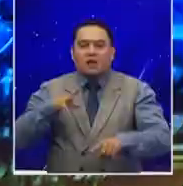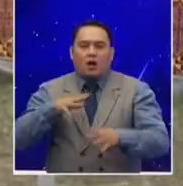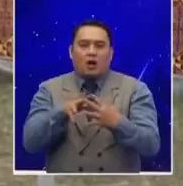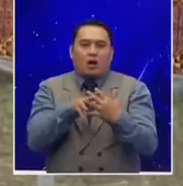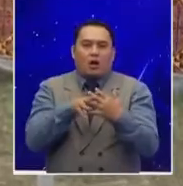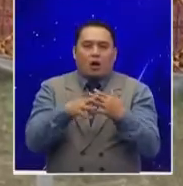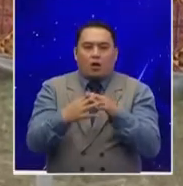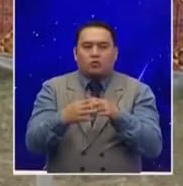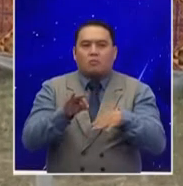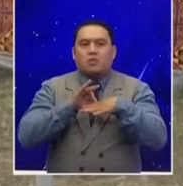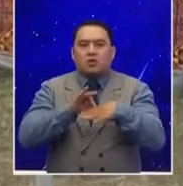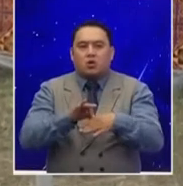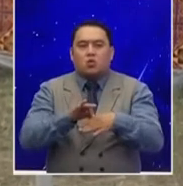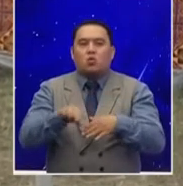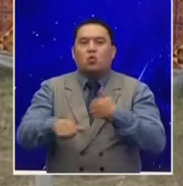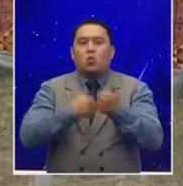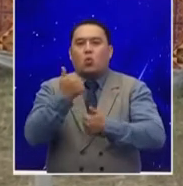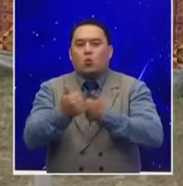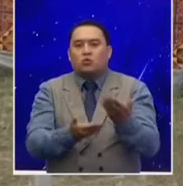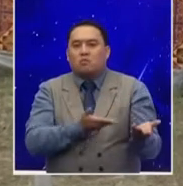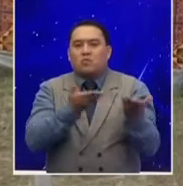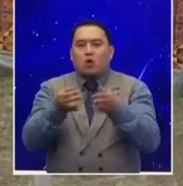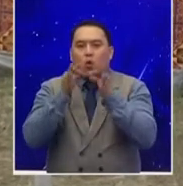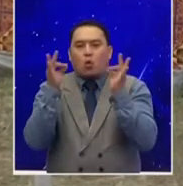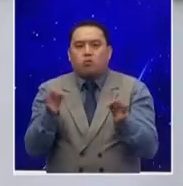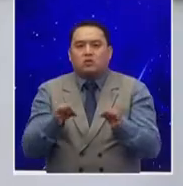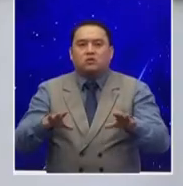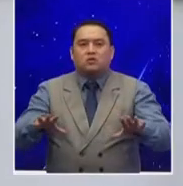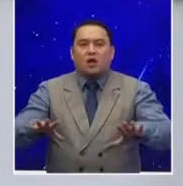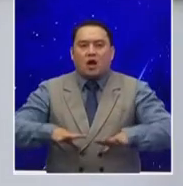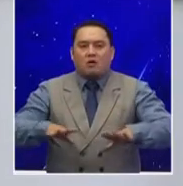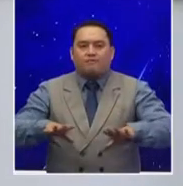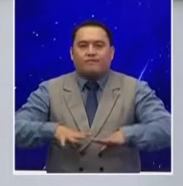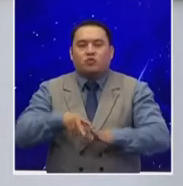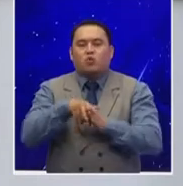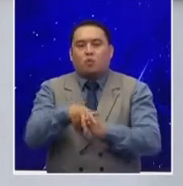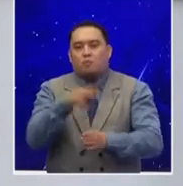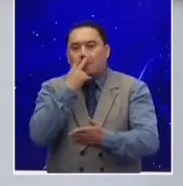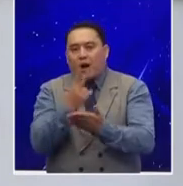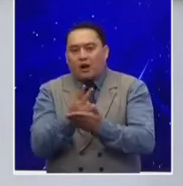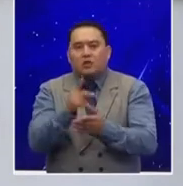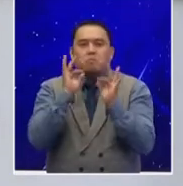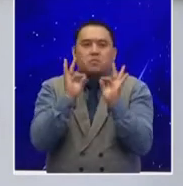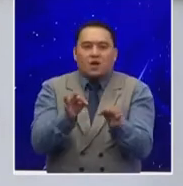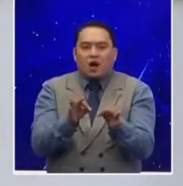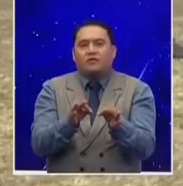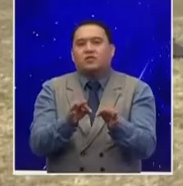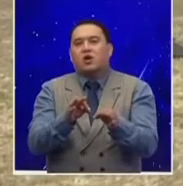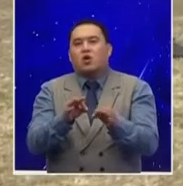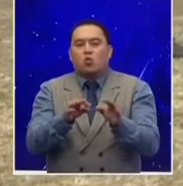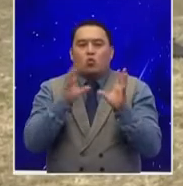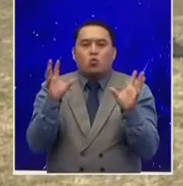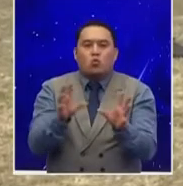этноауле Ярасыл прошло одно из них. Сюда пригласили опытного коневода. Осет Дуйсенбек продемонстрировал правильную упряжь лошади